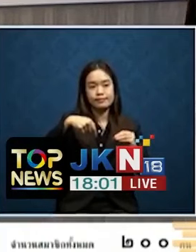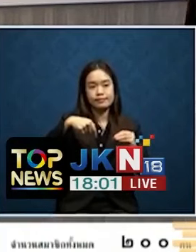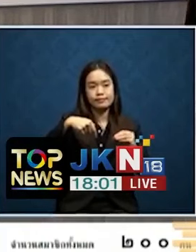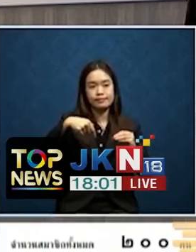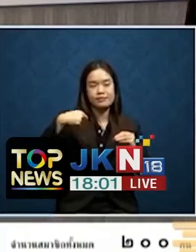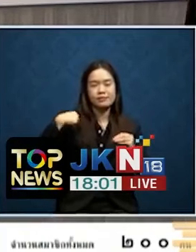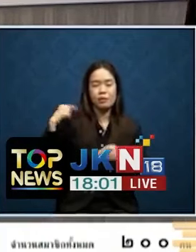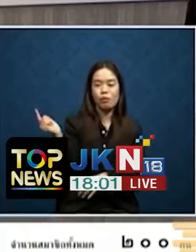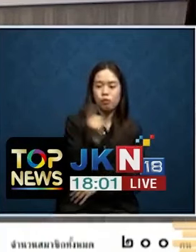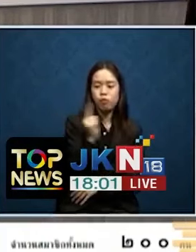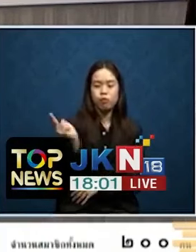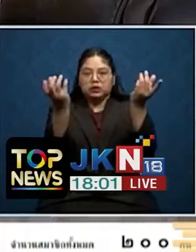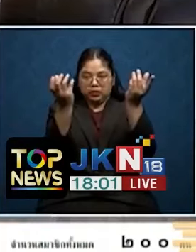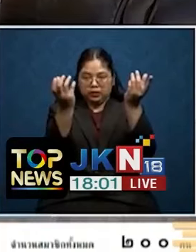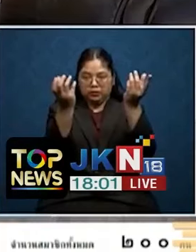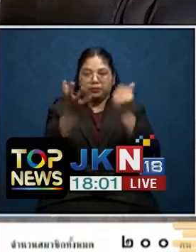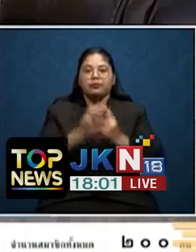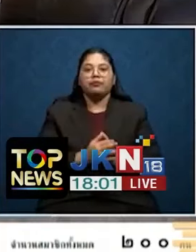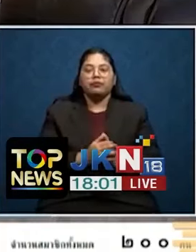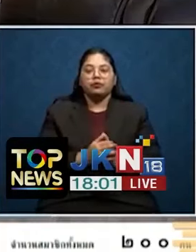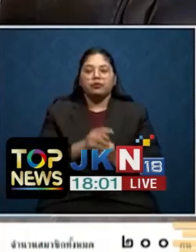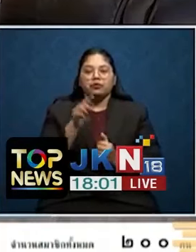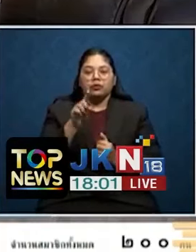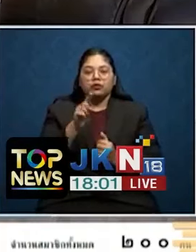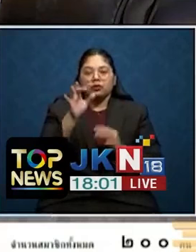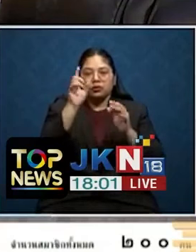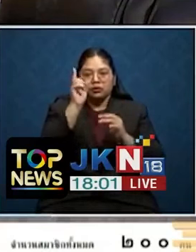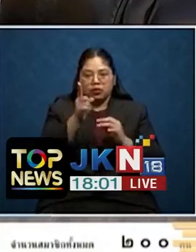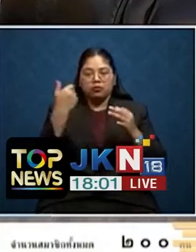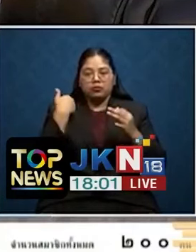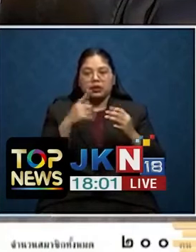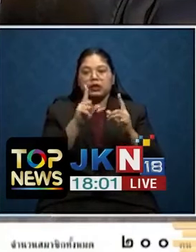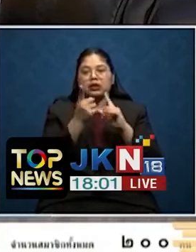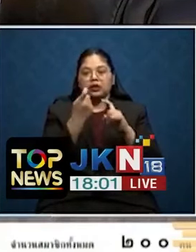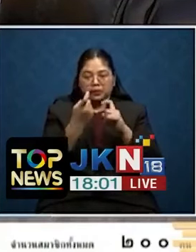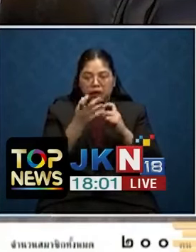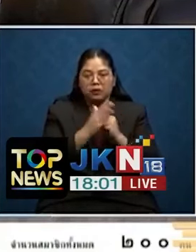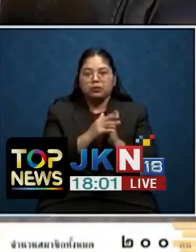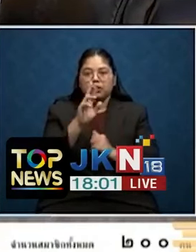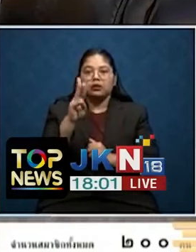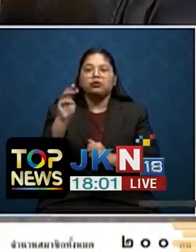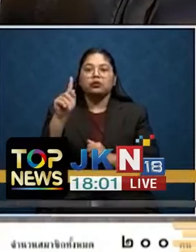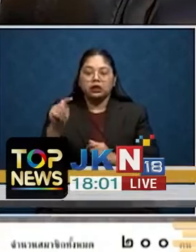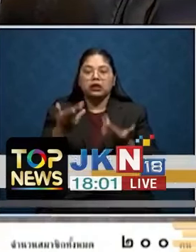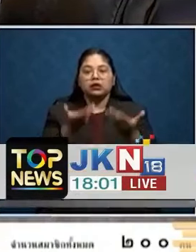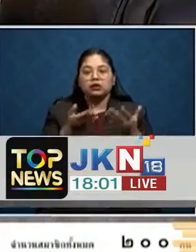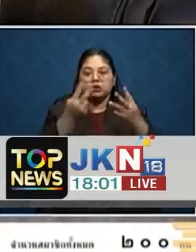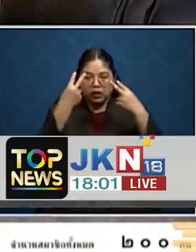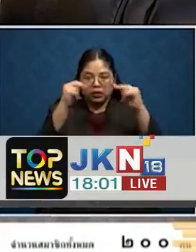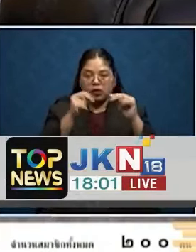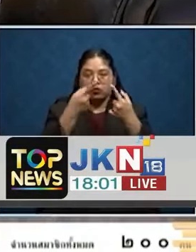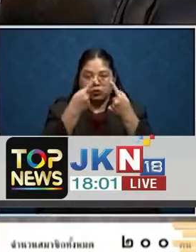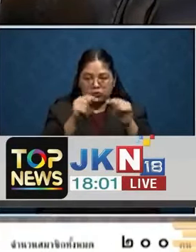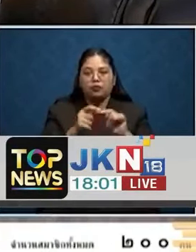กันอยู่นะ ค ่ ะ แล้วก็มีมติจะประชุมสองวันนะฮะจันทร์อังคาร เหมือนเดิมนะคะ อันนี้วุฒิสภาชุดปั